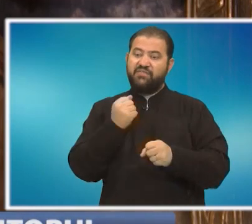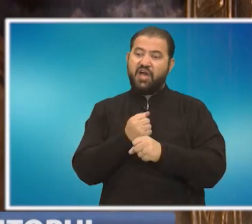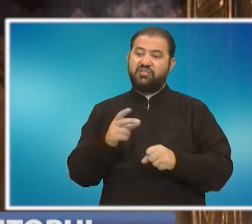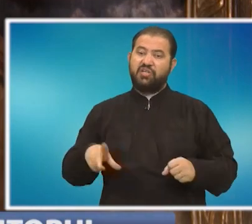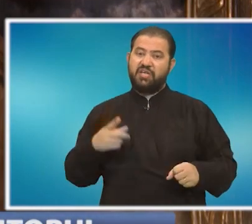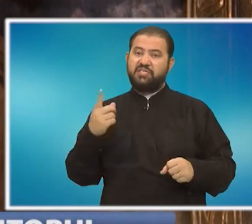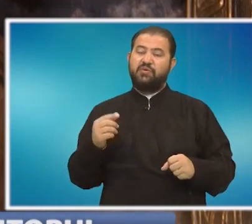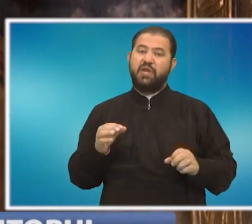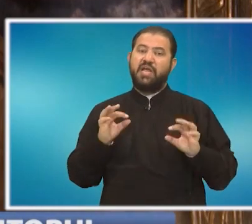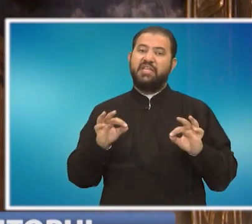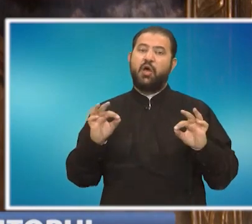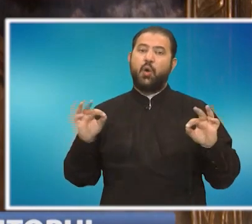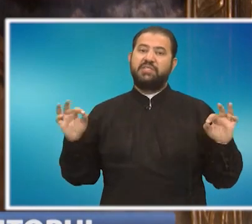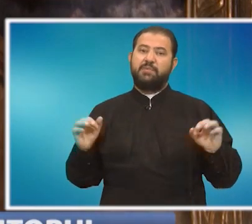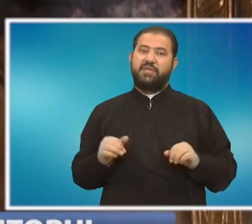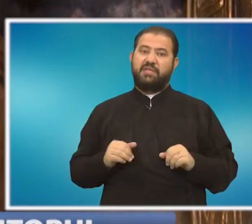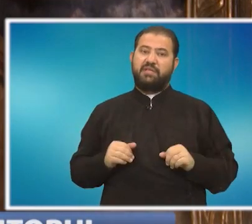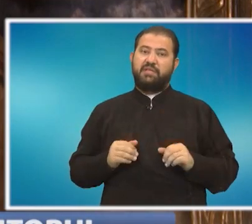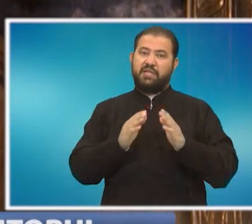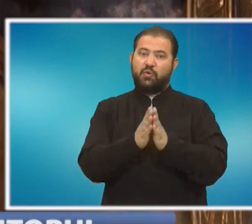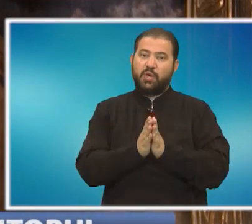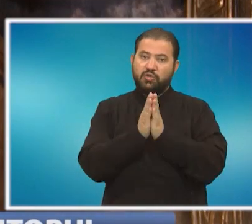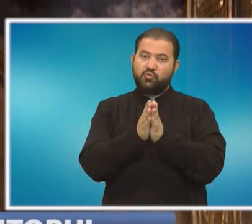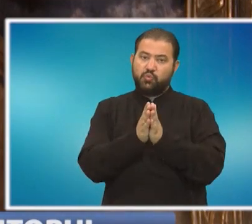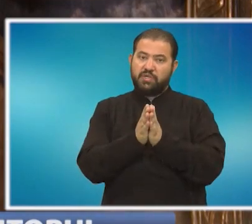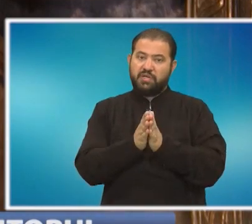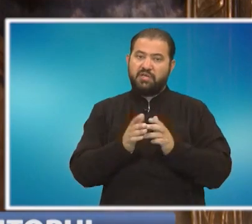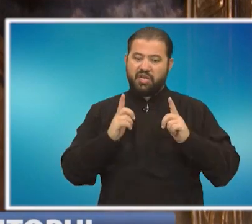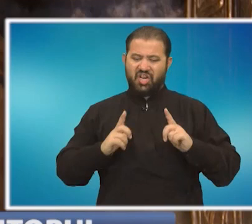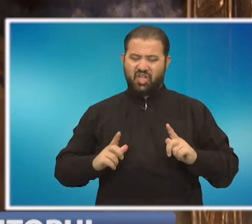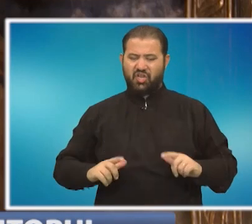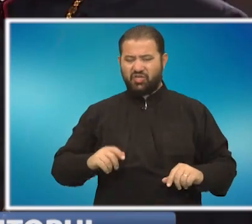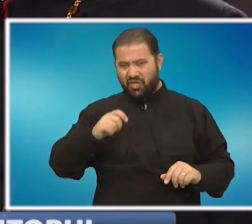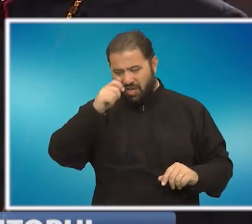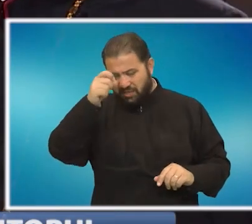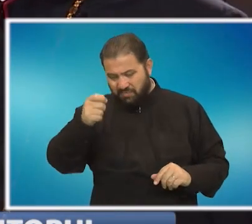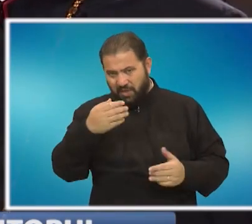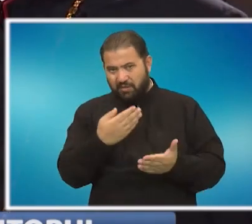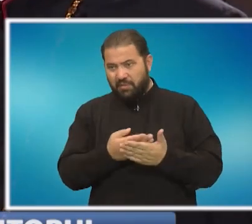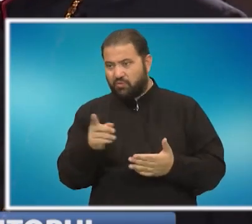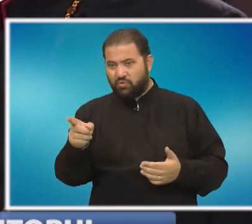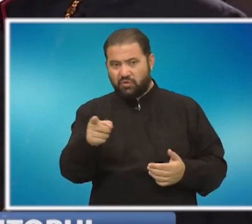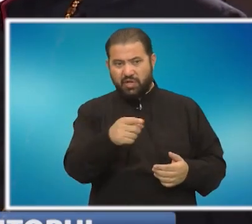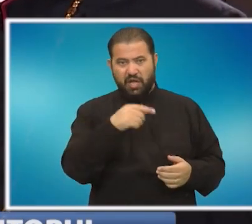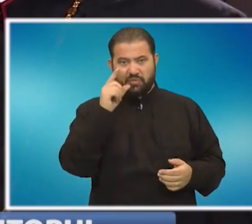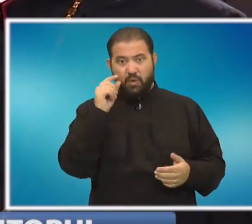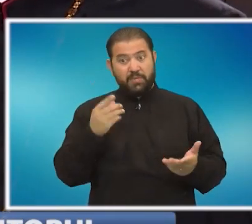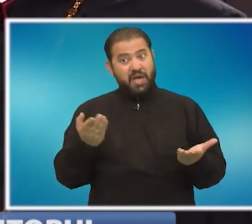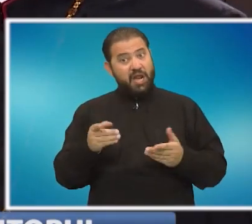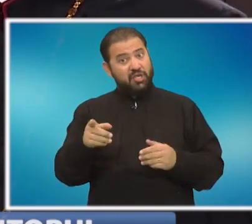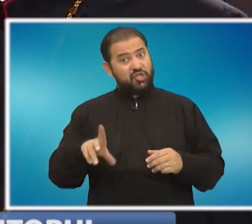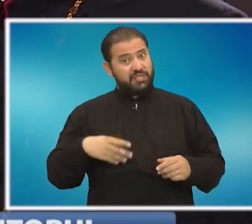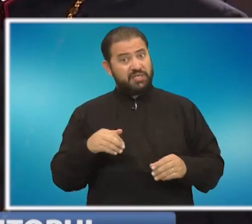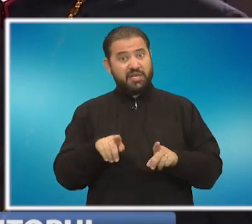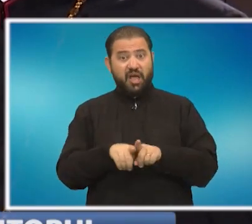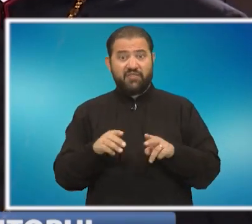starea care se creează este una de intensă rugăciune, de liniște, de respect față de